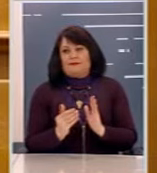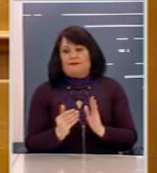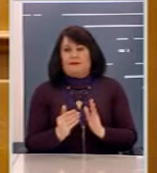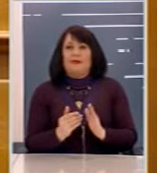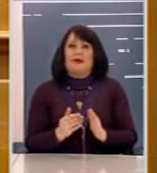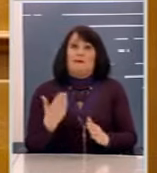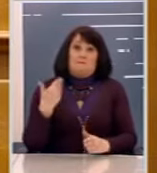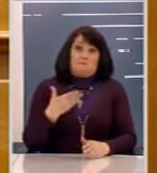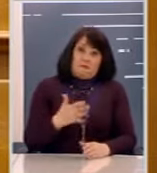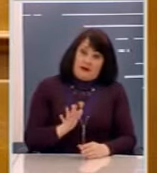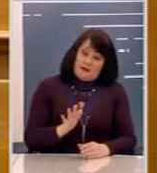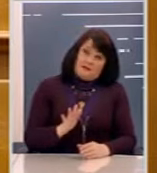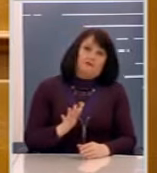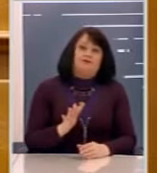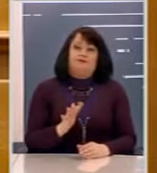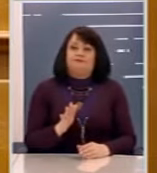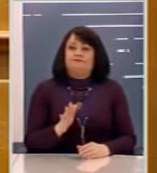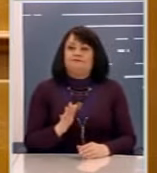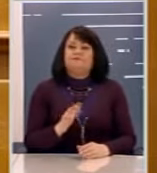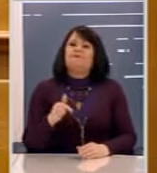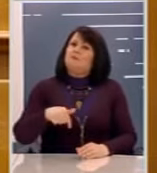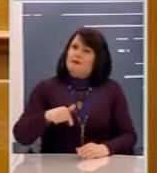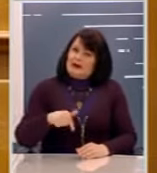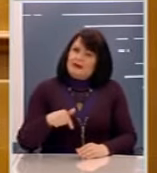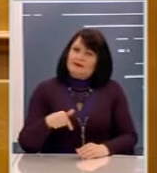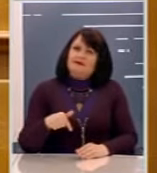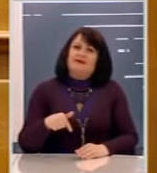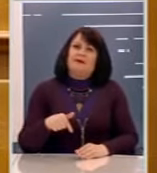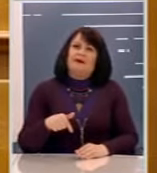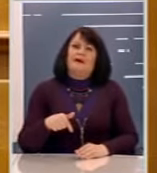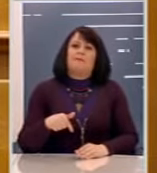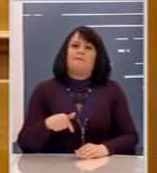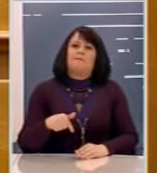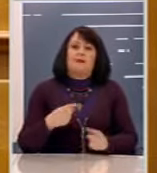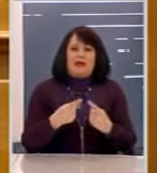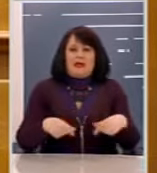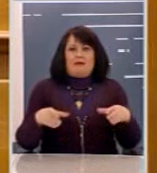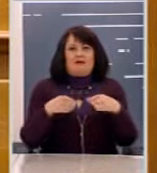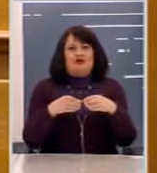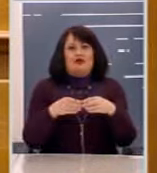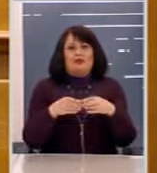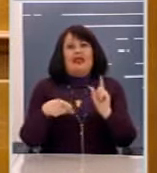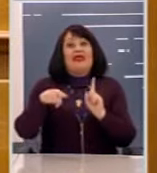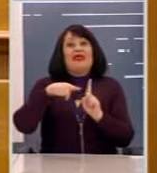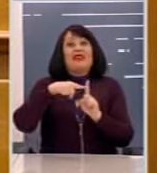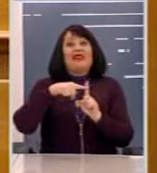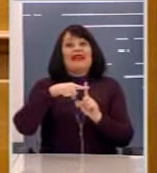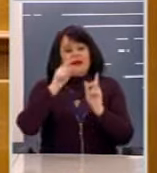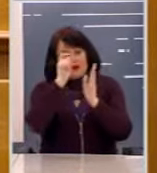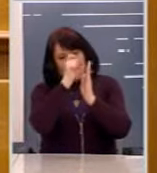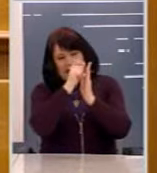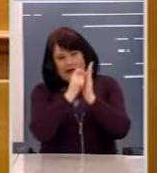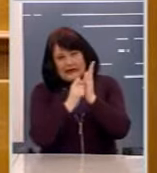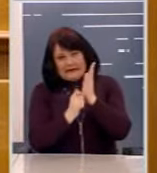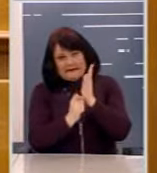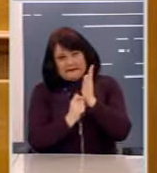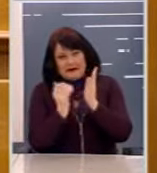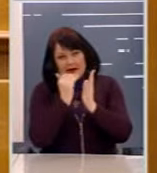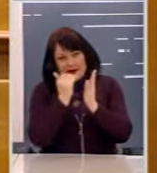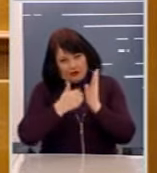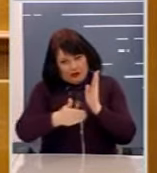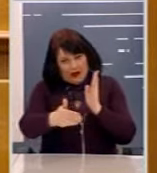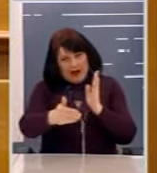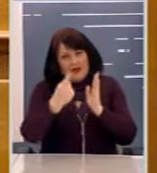Ήδη στη σημερινή Επιτροπή Θετικής Λίστας θα προχωρήσουμε σύντομα στην